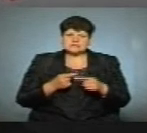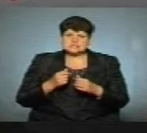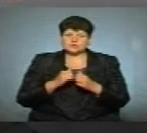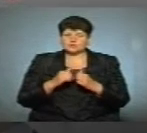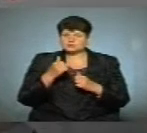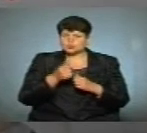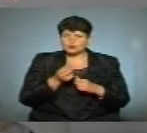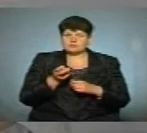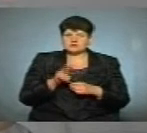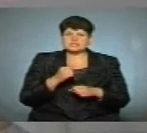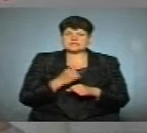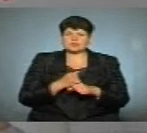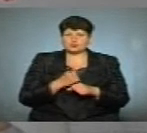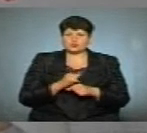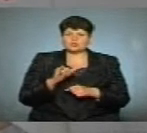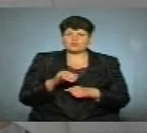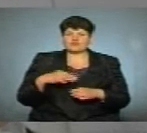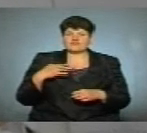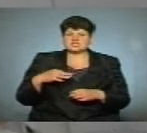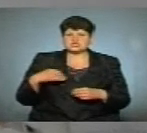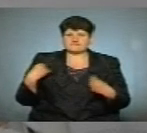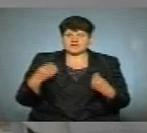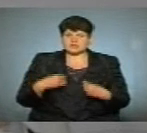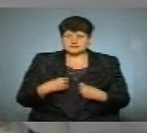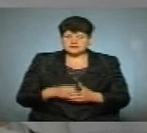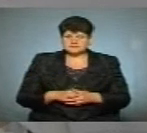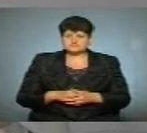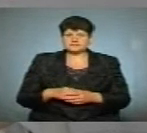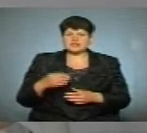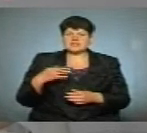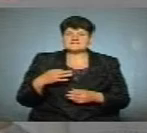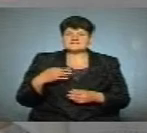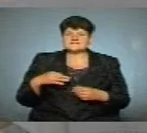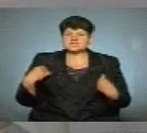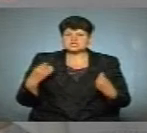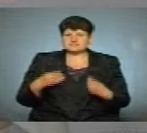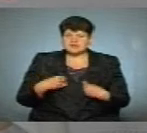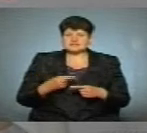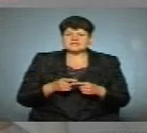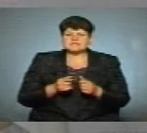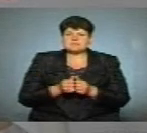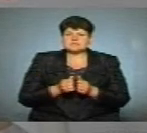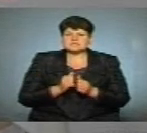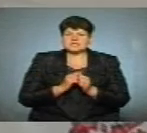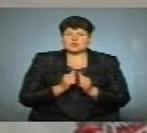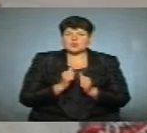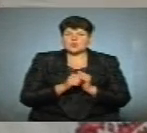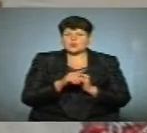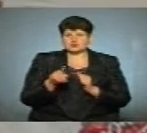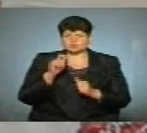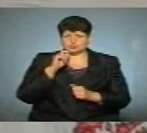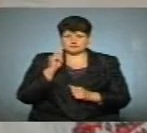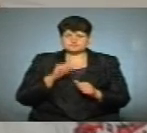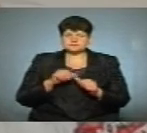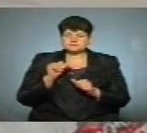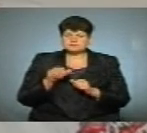щороку, прийшли на роботу у вишиванках. Бо вишиванка – то щось таке близьке дуже кожному українцеві. Крім того,